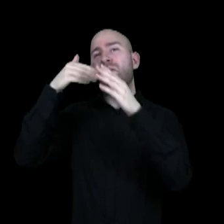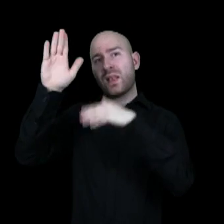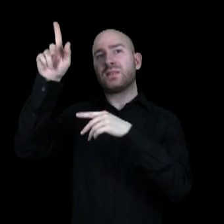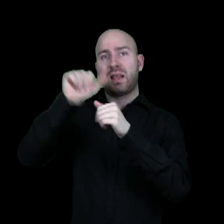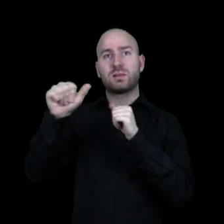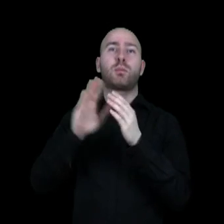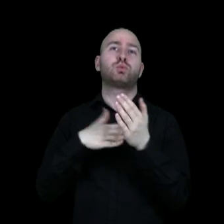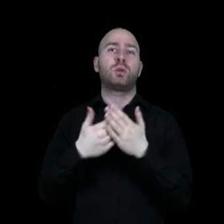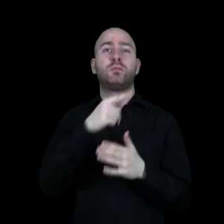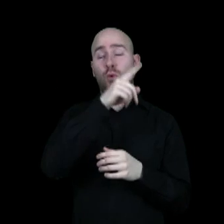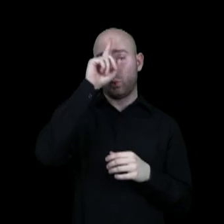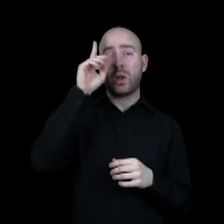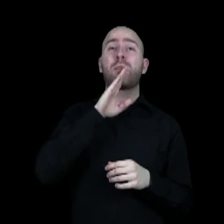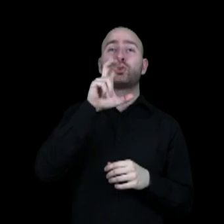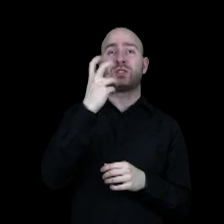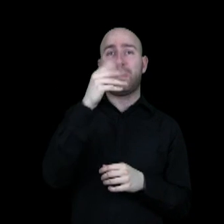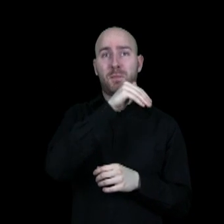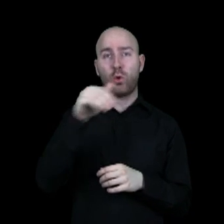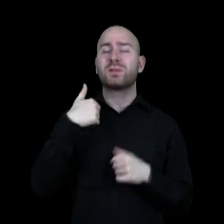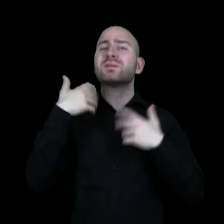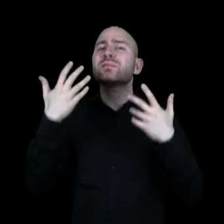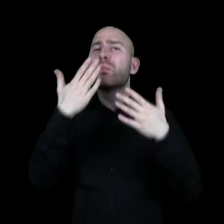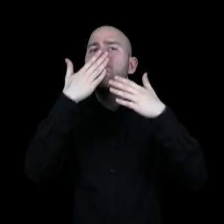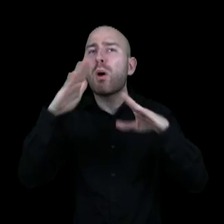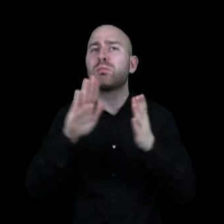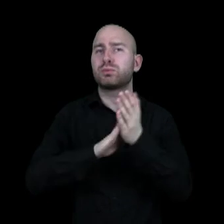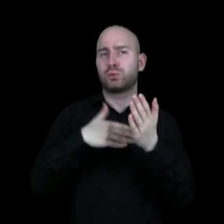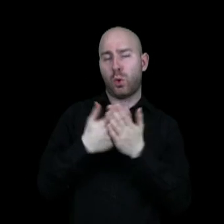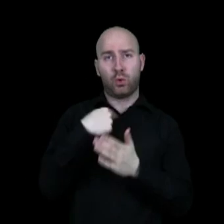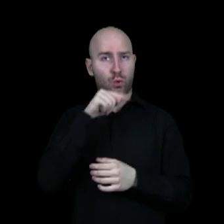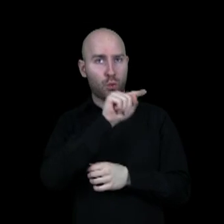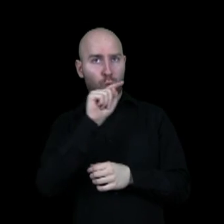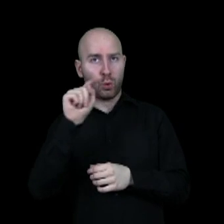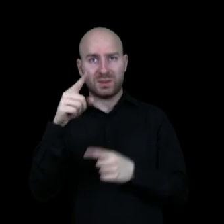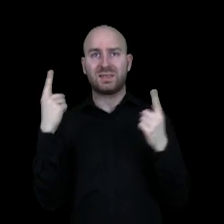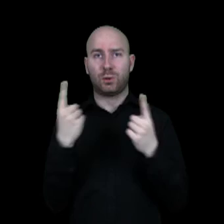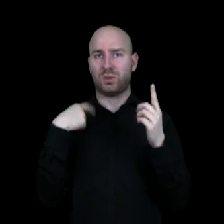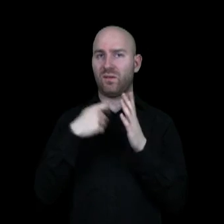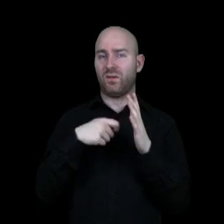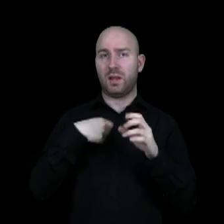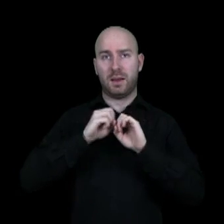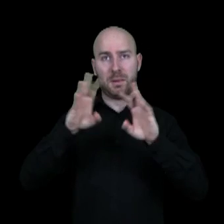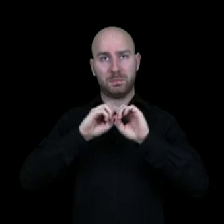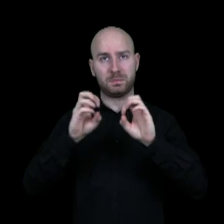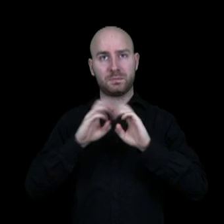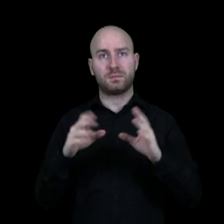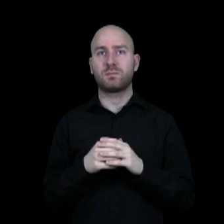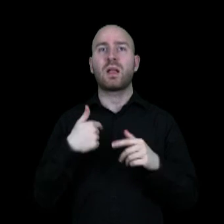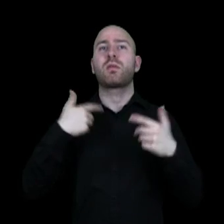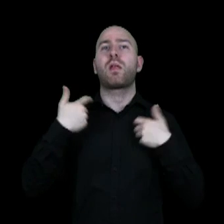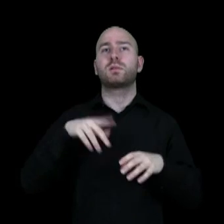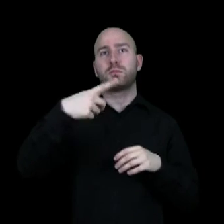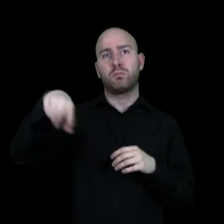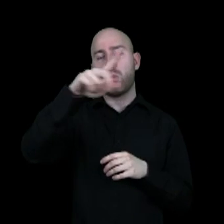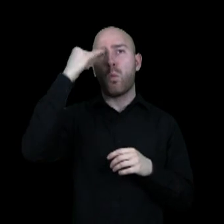przecież ludzi jest więcej niż trzech na przykład 304 miliony Stanach Zjednoczonych chciałam jednak pokazać niuanse tych obliczeń